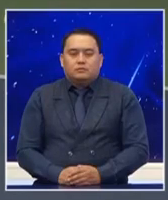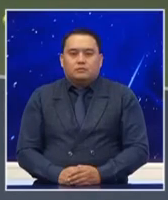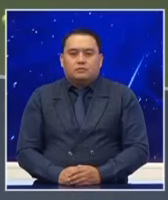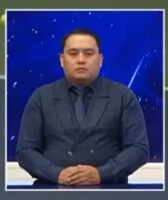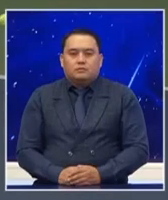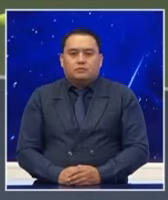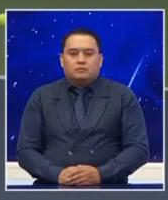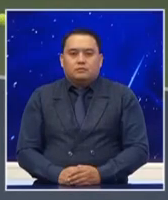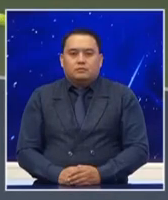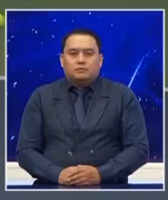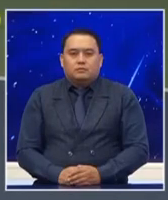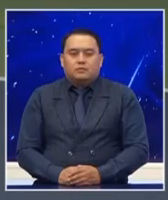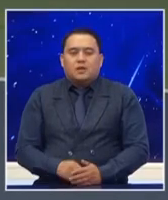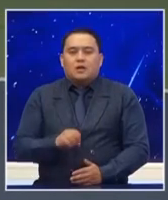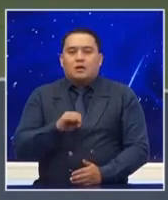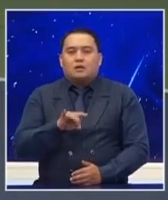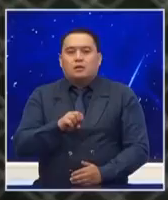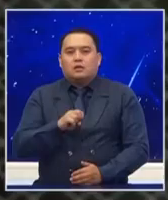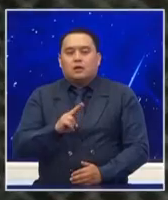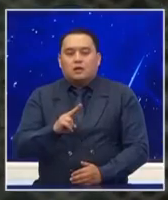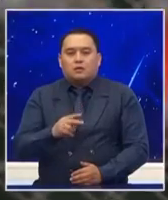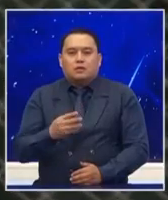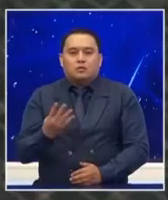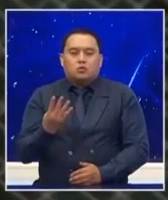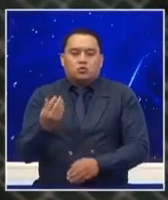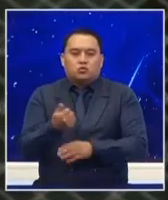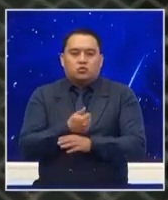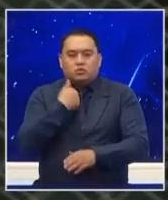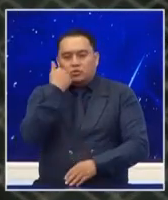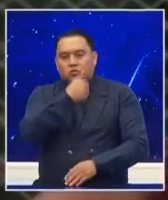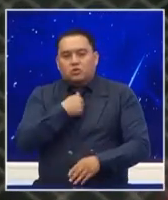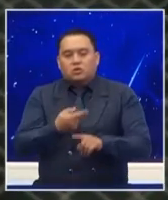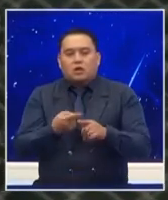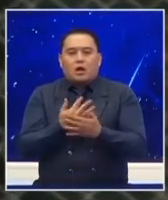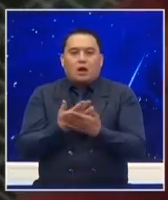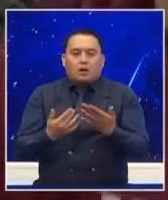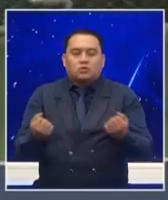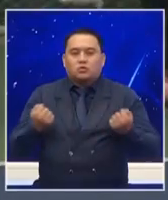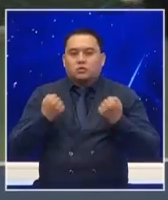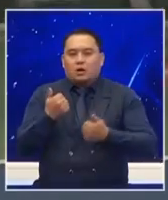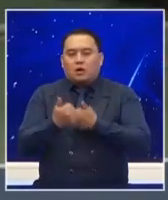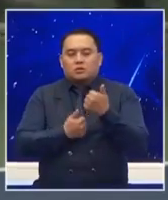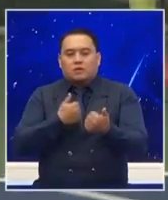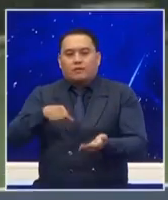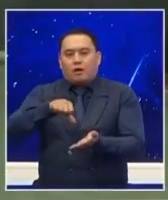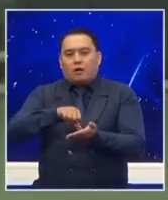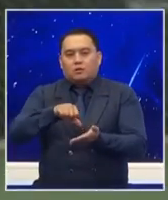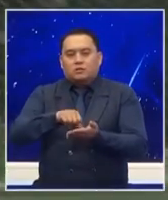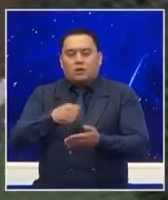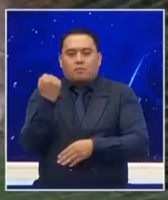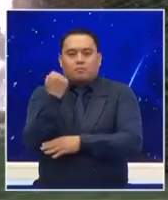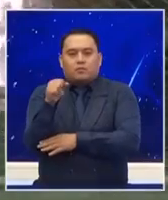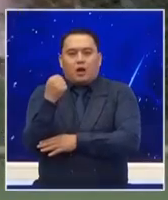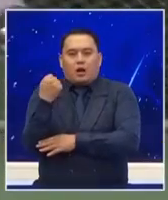Еңлік Жасұлан 10 жаста, тенниспен айналысқанына 4 жыл. Осы уақыт аралығында түрлі деңгейде өткен жарыстарда топ жарып жүлдегер атанды.